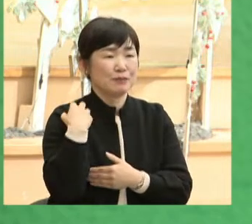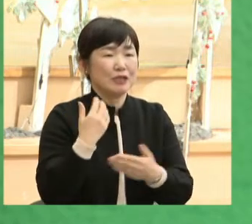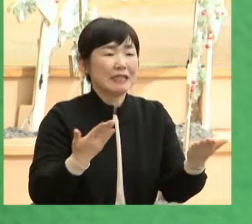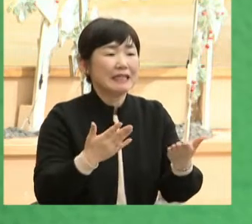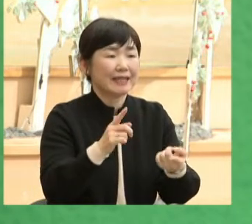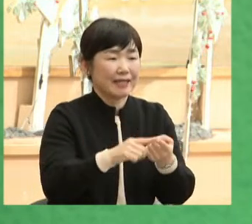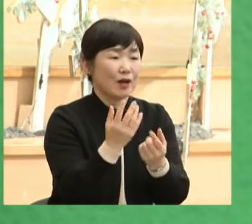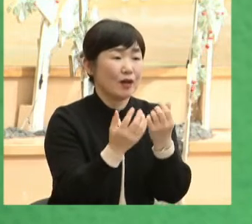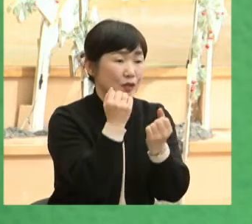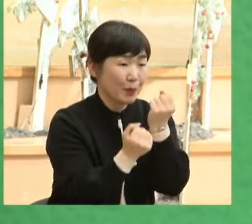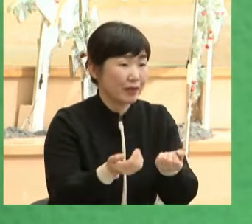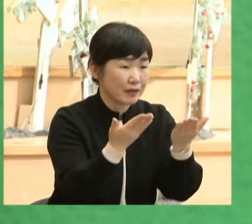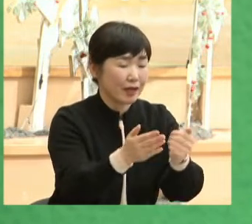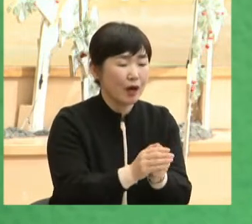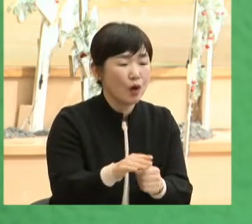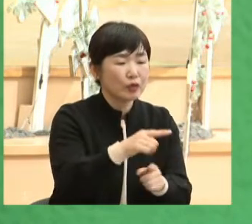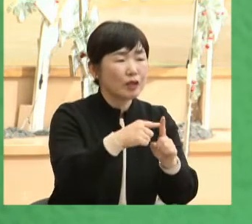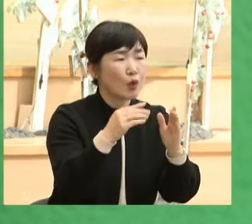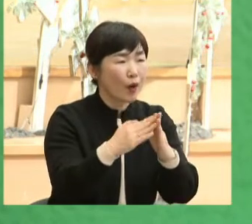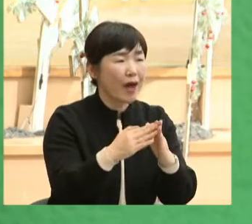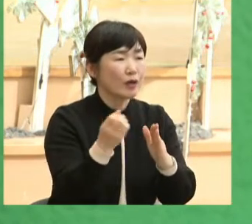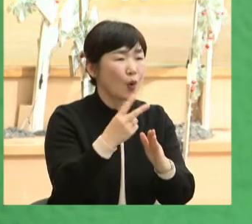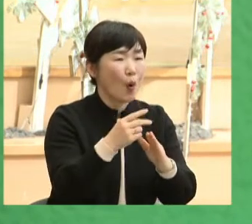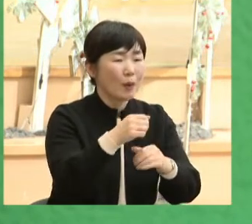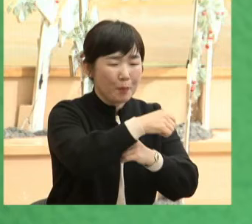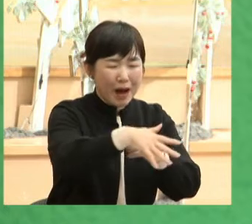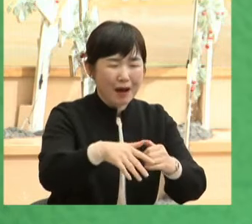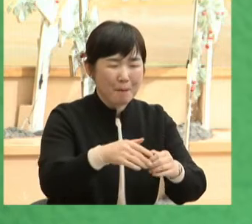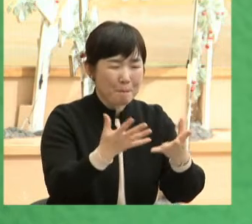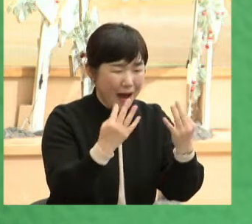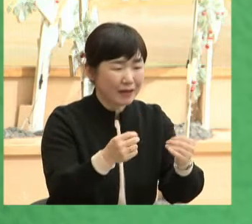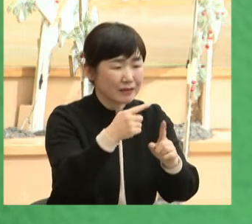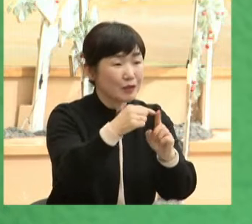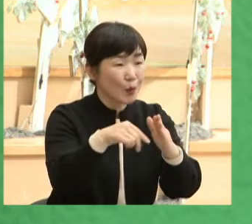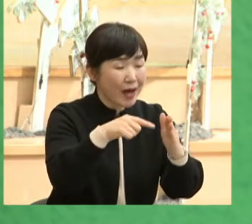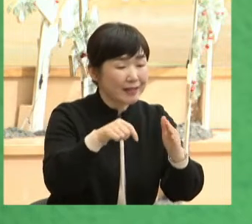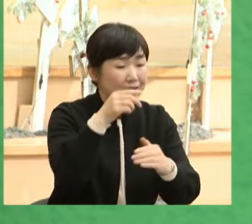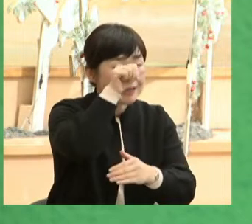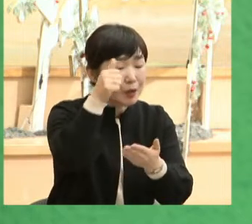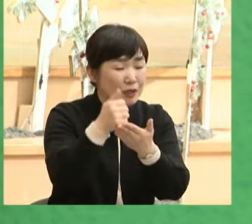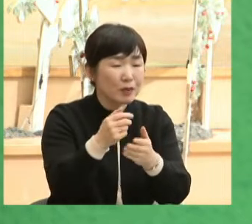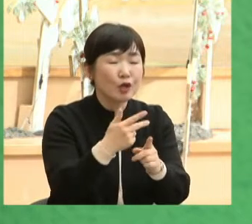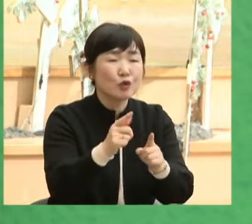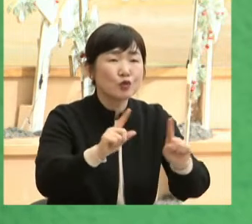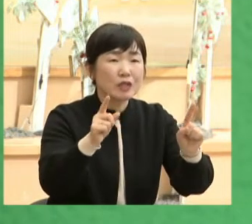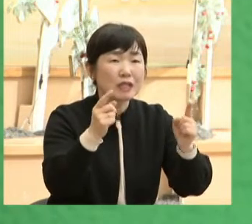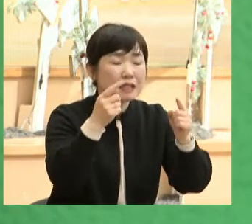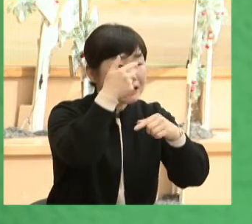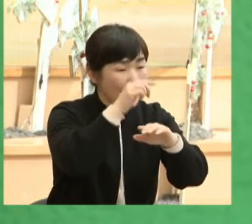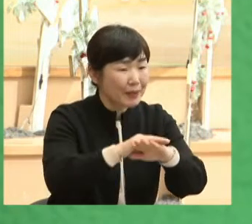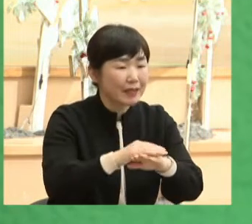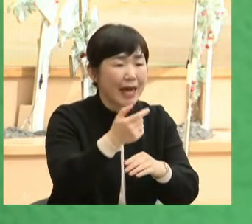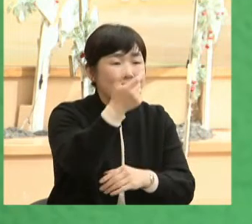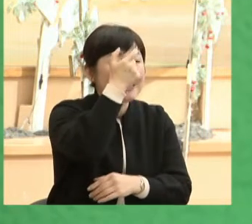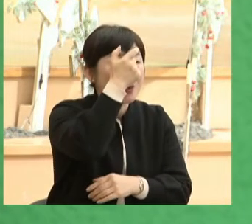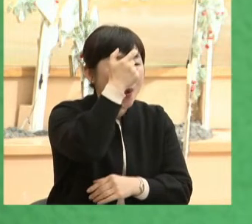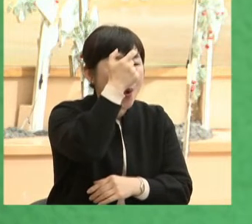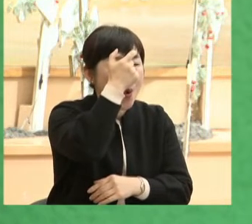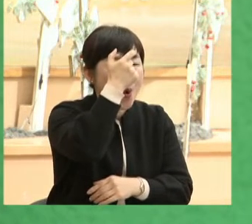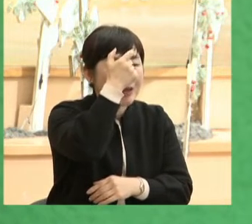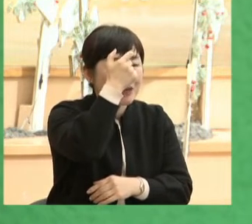생애 보십시다 우리 교회를 위해서 많은 교회들이 되게 장로님들이 주일 예배 때 기도를 전기입니다 그죠